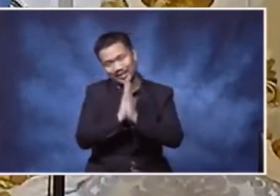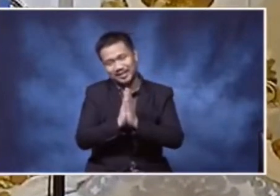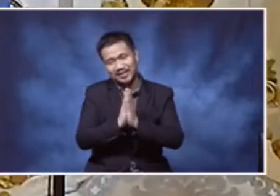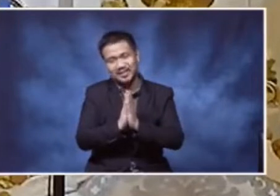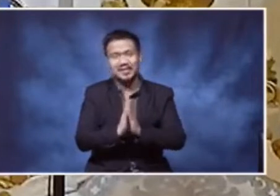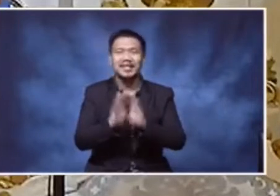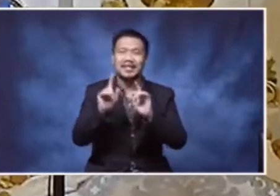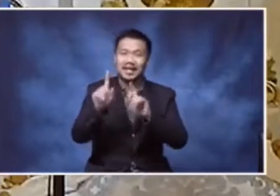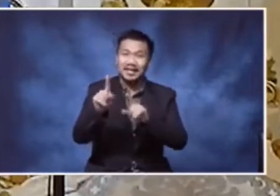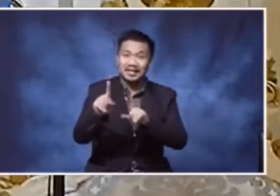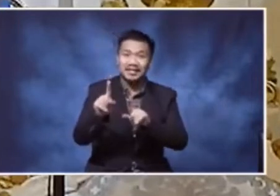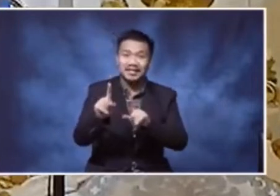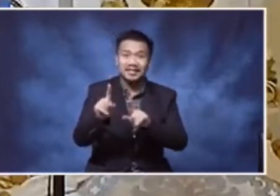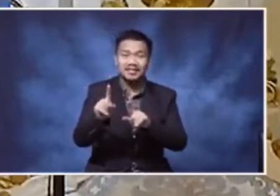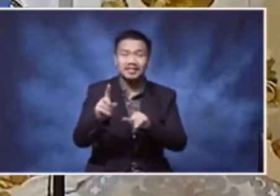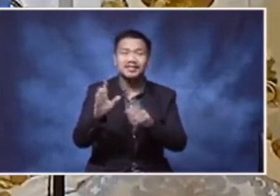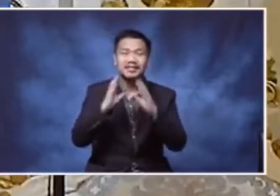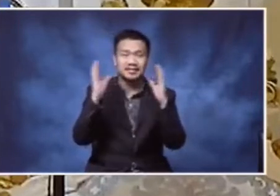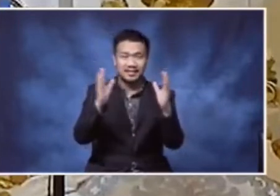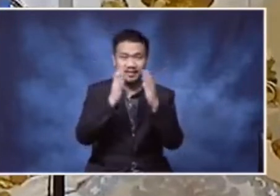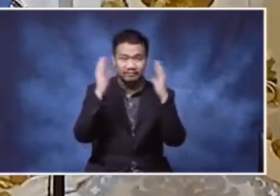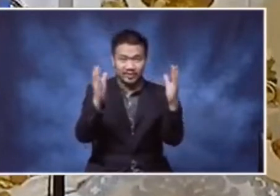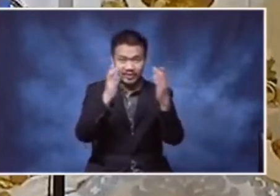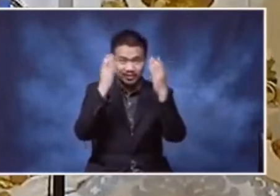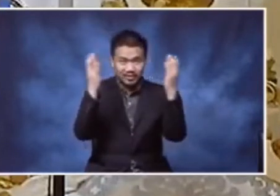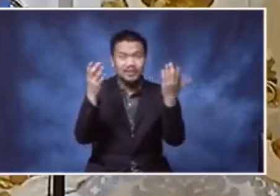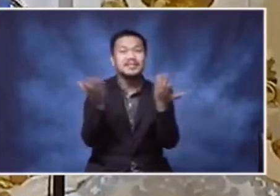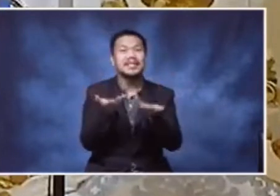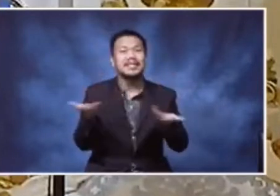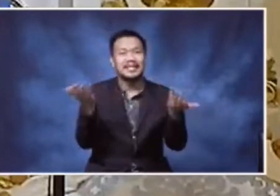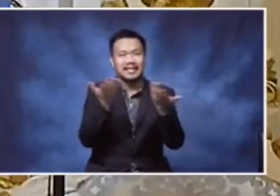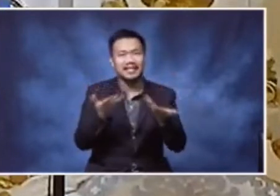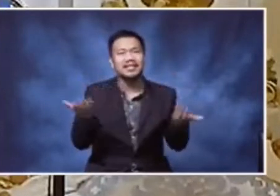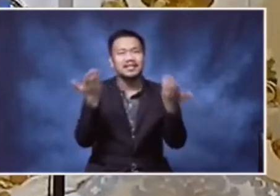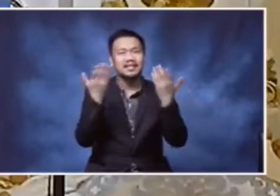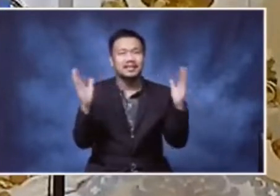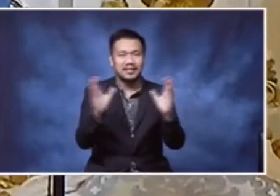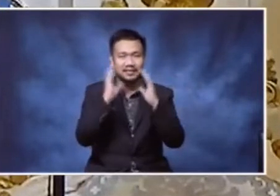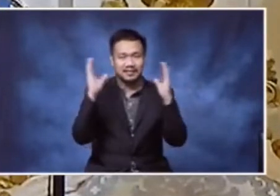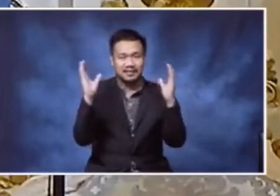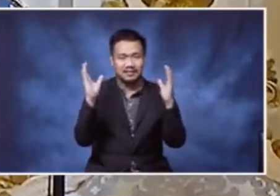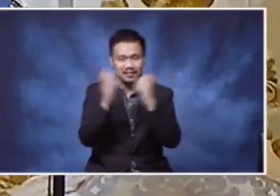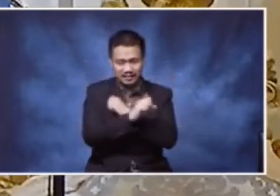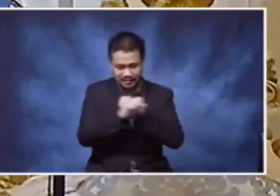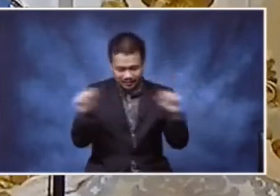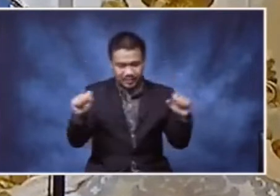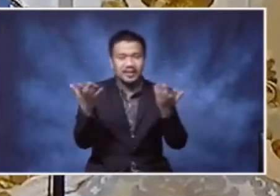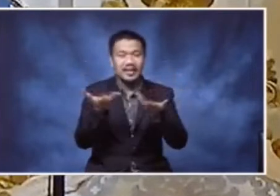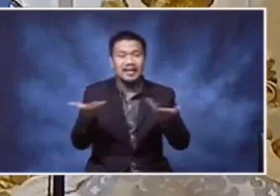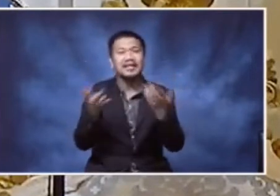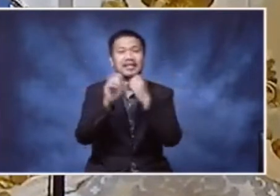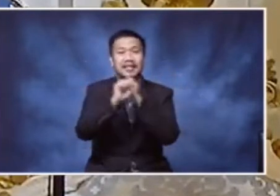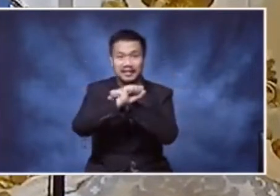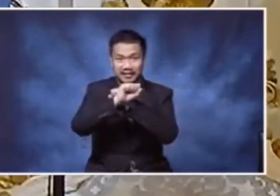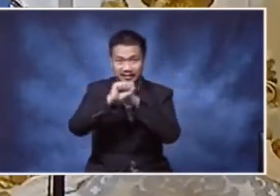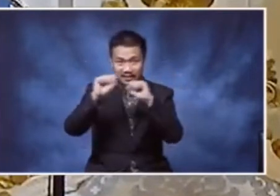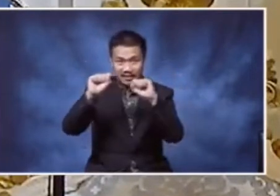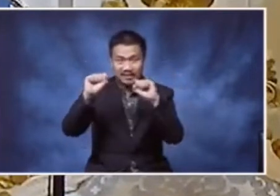sumama sa atin sa pagdiwang na nandito na ang kaligtasan, nandito na ang liwanag ng